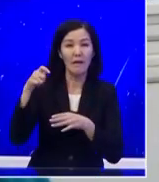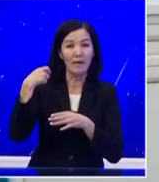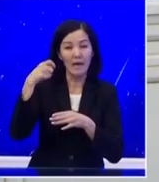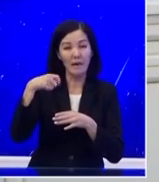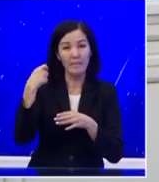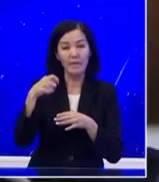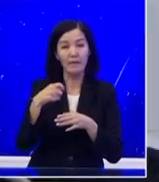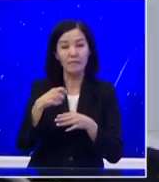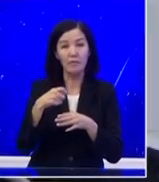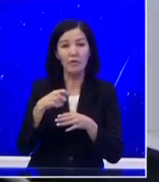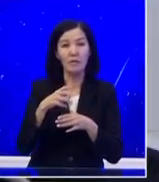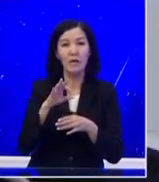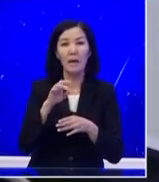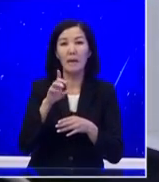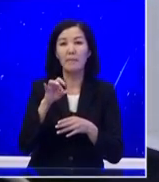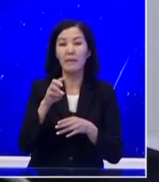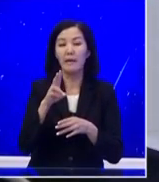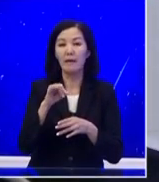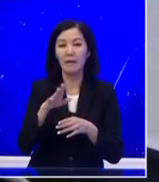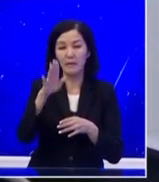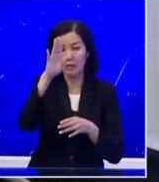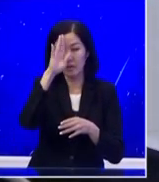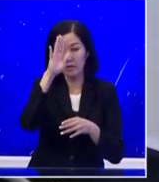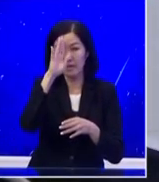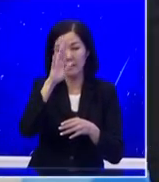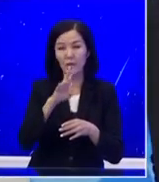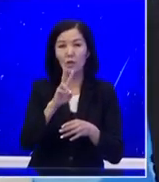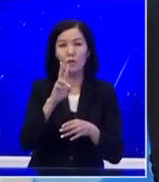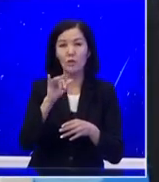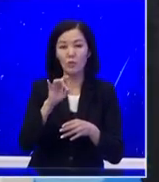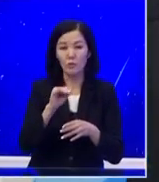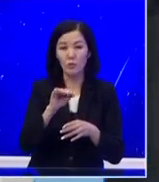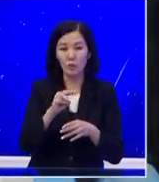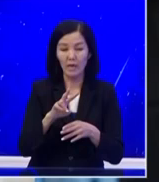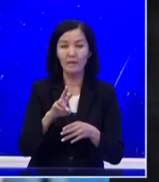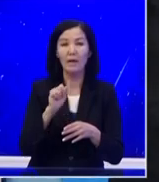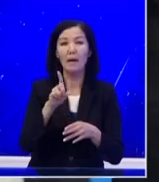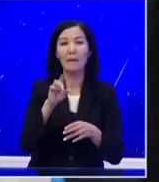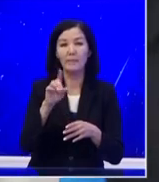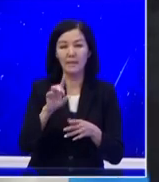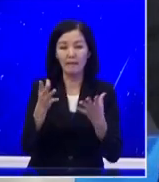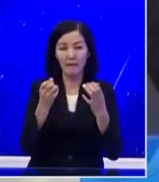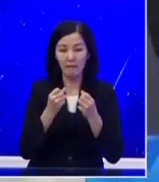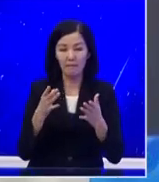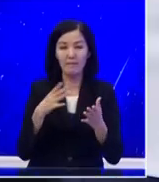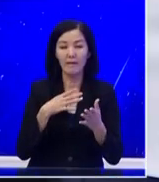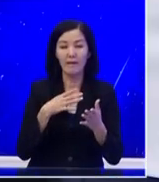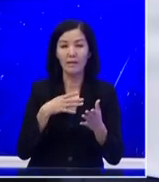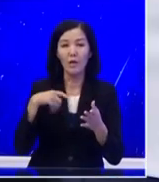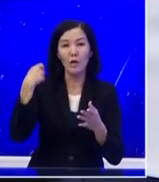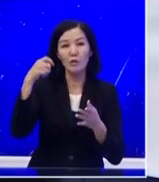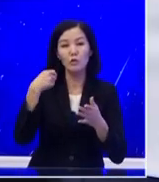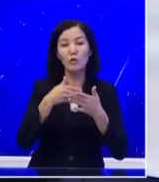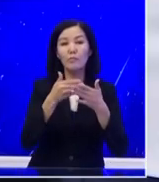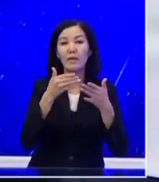сәтті таспалап жүрген қырағы таспагерлер Абзал Нүсіп, Нұржан Мұқановтардың да еңбегі бағаланды. Телетіршілікте түсірілімге дейінгі